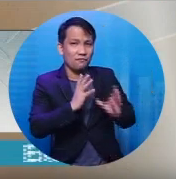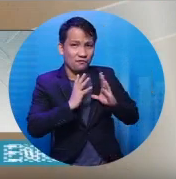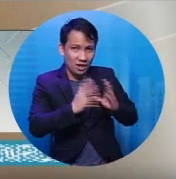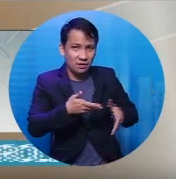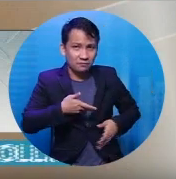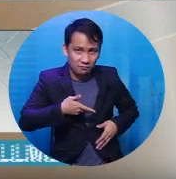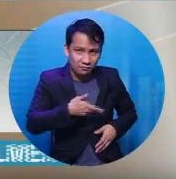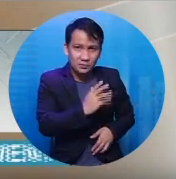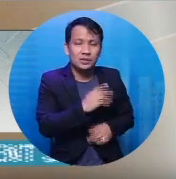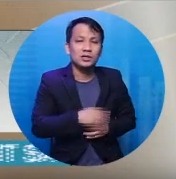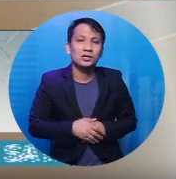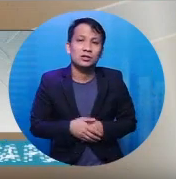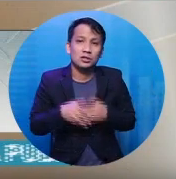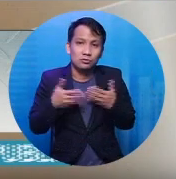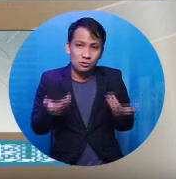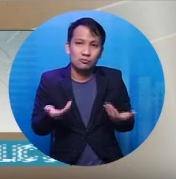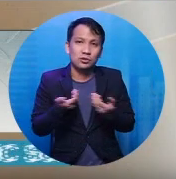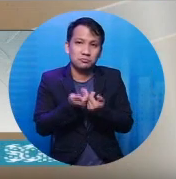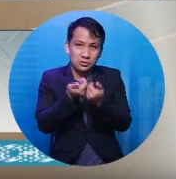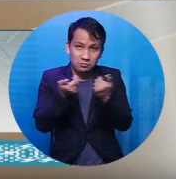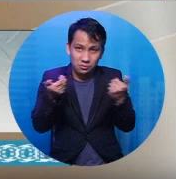eh, wala muna tayo.